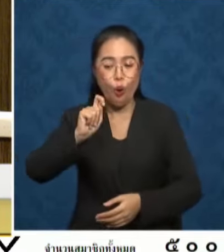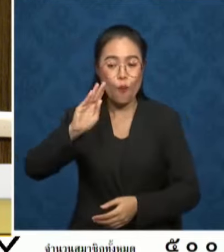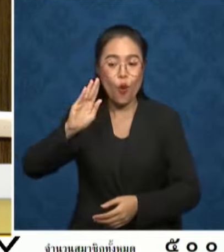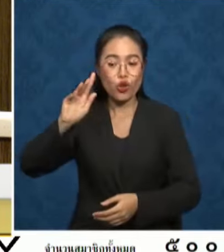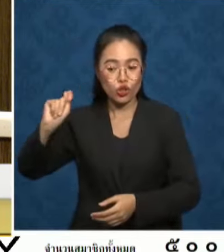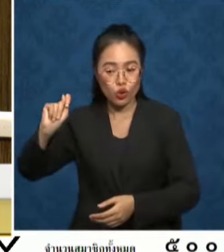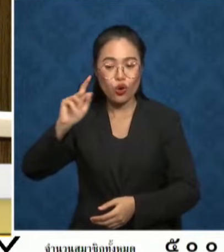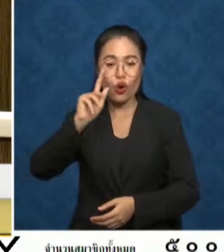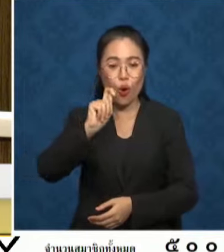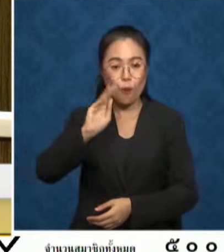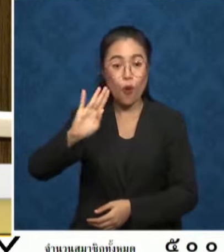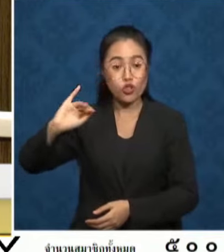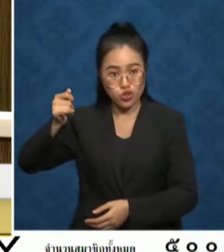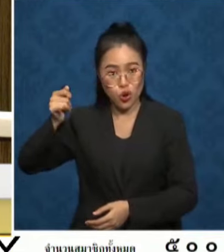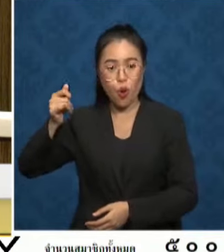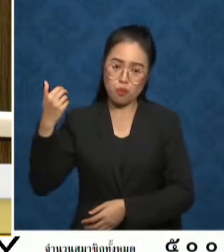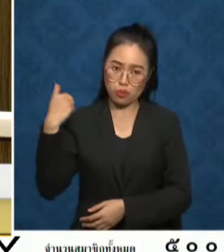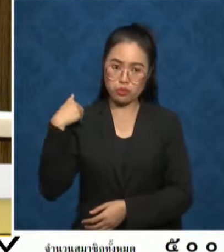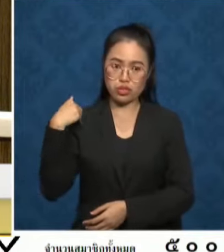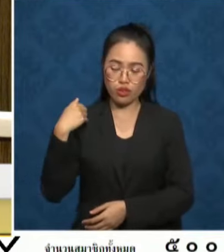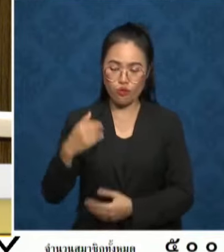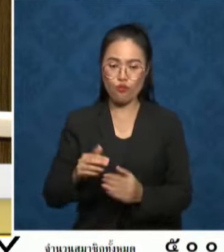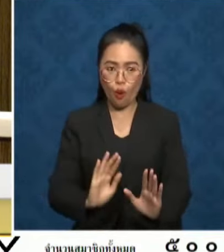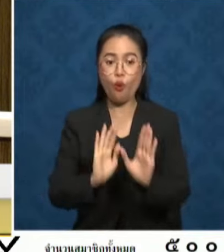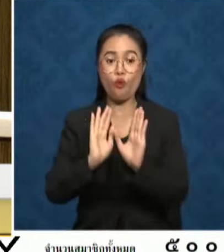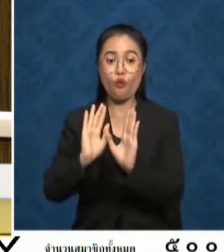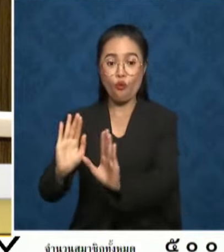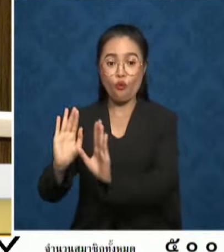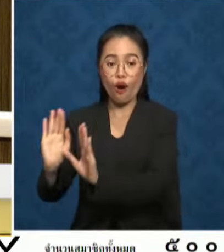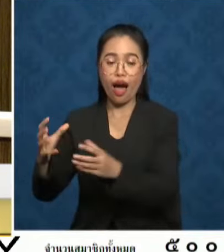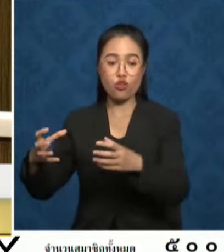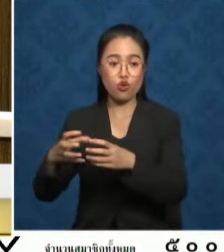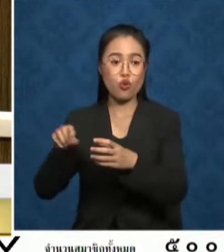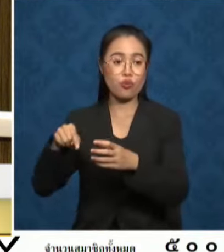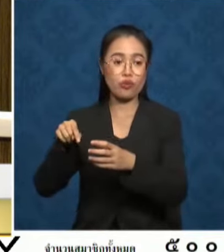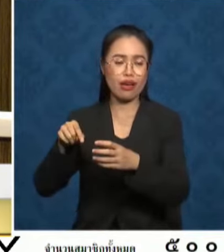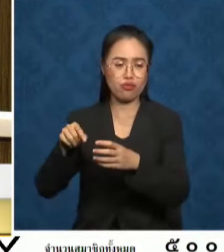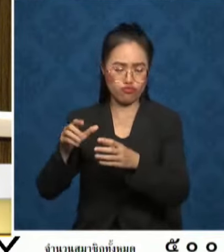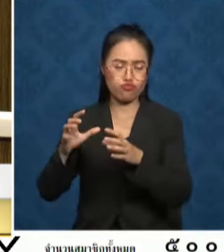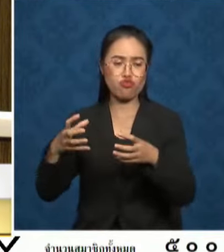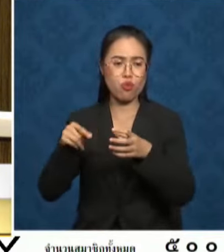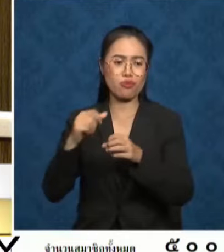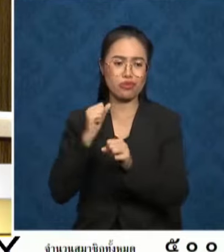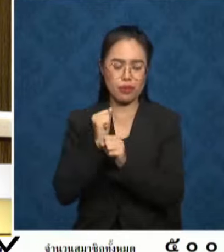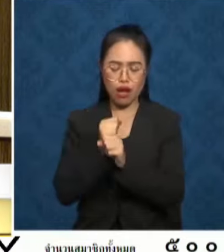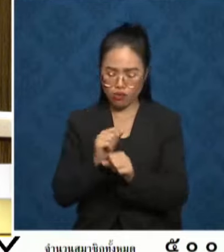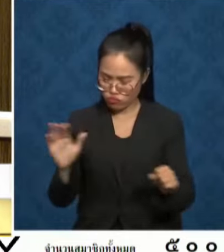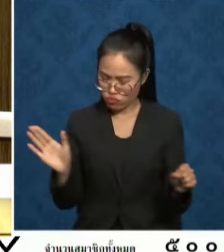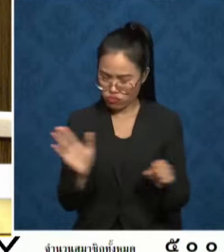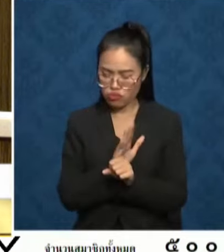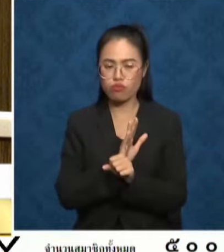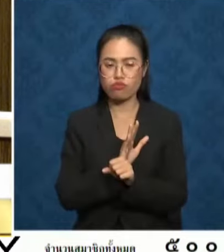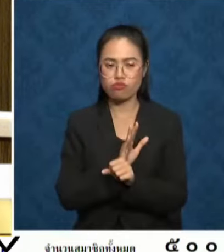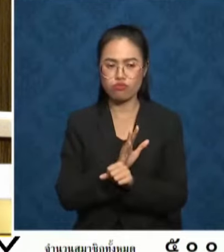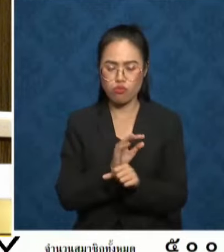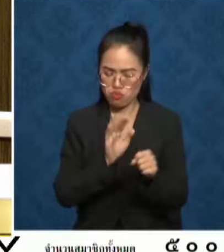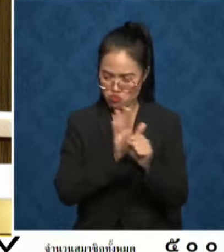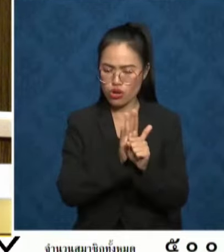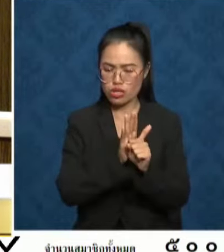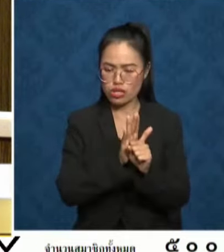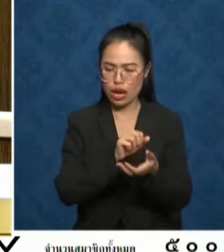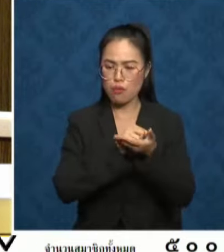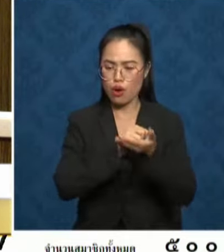อีกอย่างเงี้ยถ้าเรากำชับให้หน่วยงานนี้เนี่ยกรมการกงบกอีกนะถทำงานให้เต็มที่เนี่ยก็จะเพียงพอต่อ